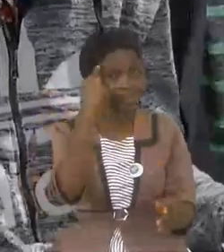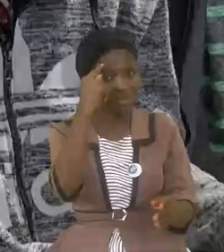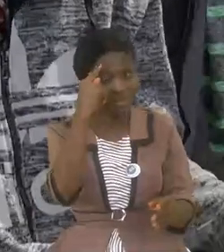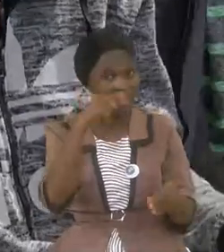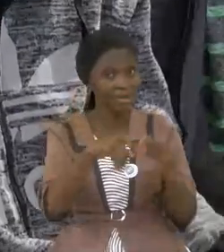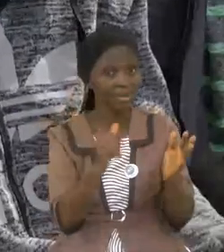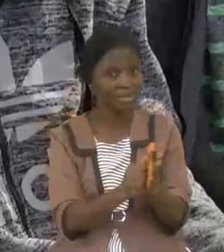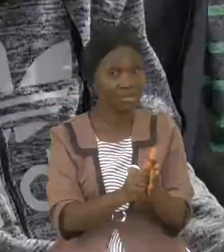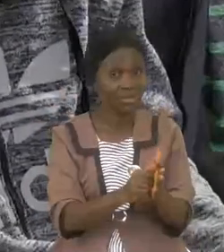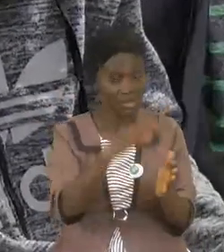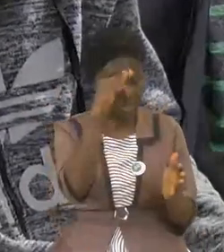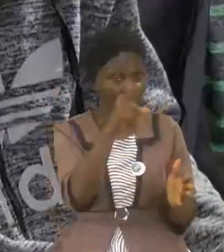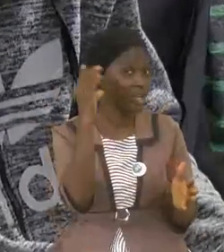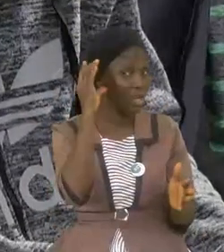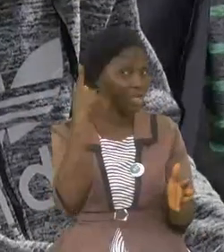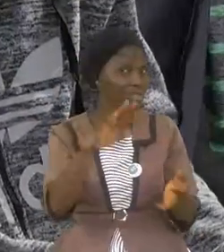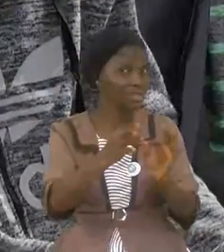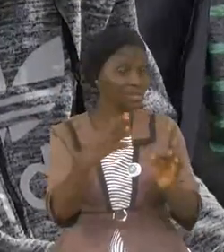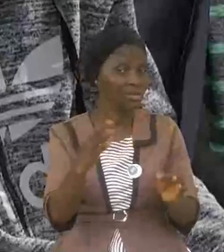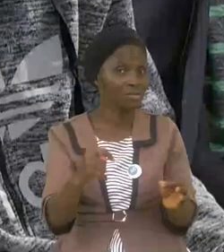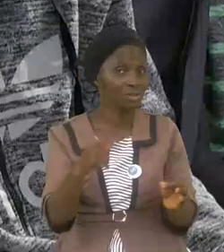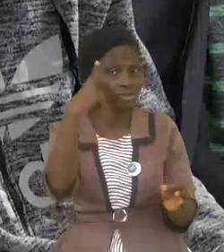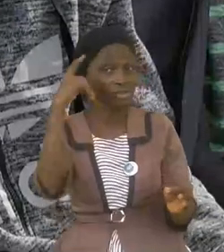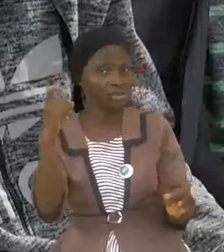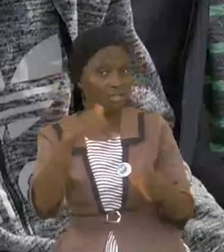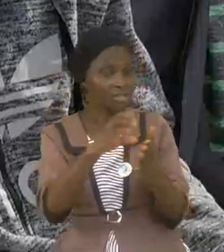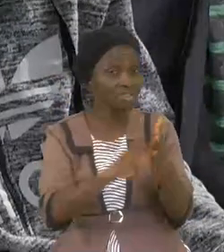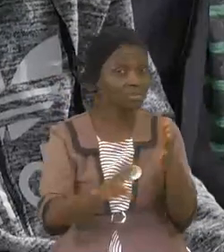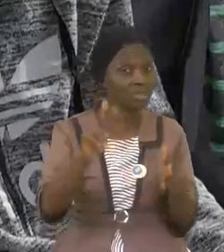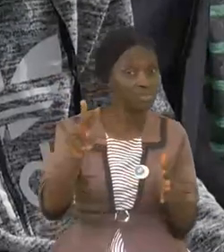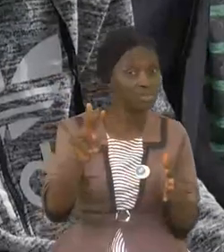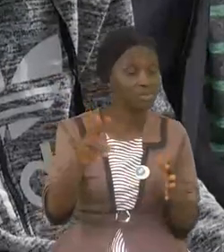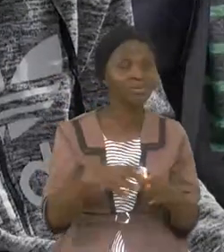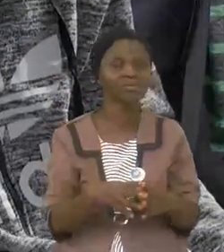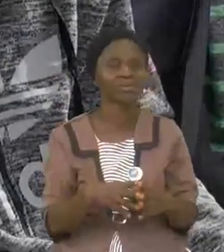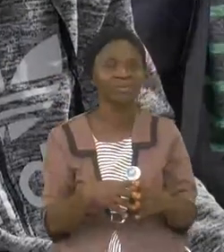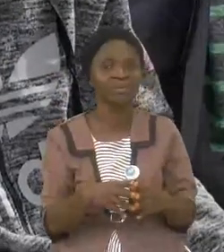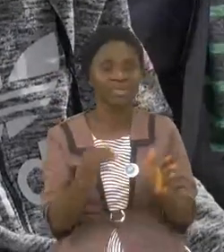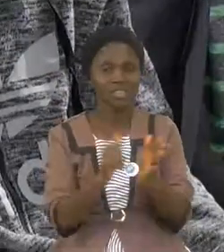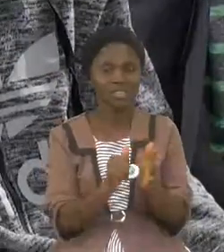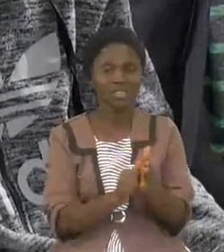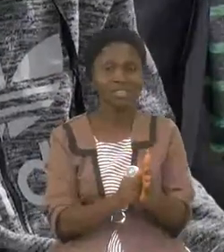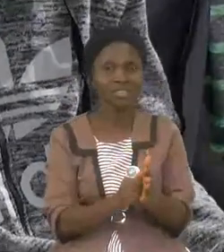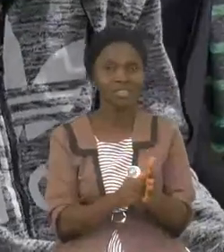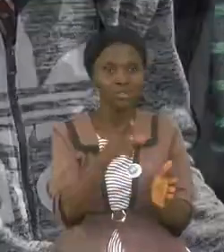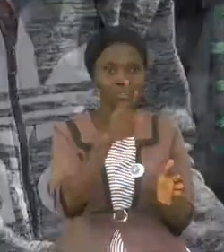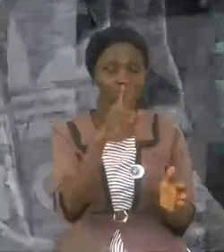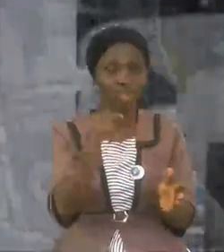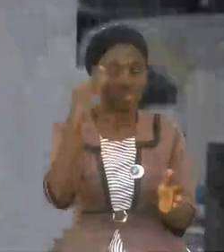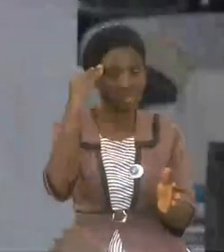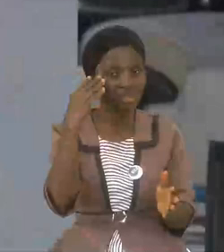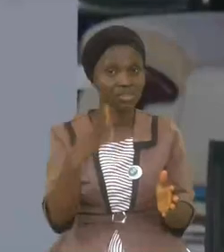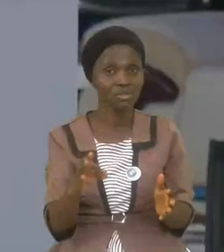Nebuchadnezzar n'avait pensé que cela va lui arriver. Il avait l'interprétation du rêve au chapitre